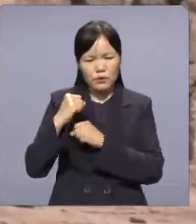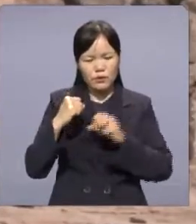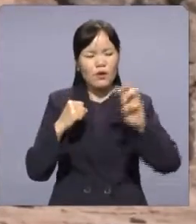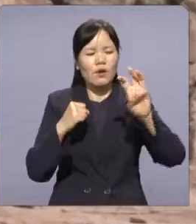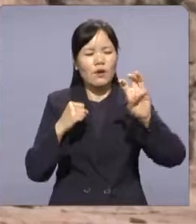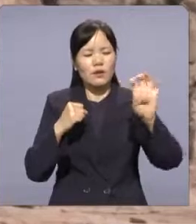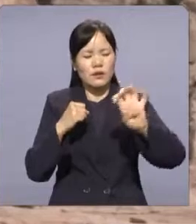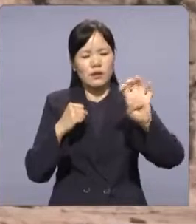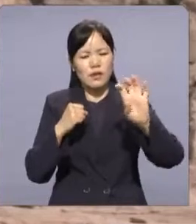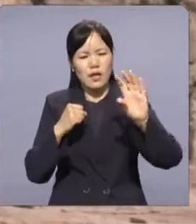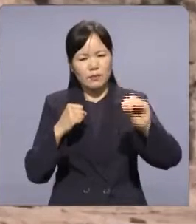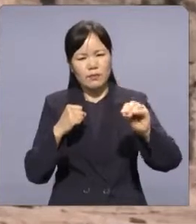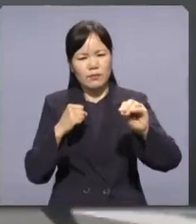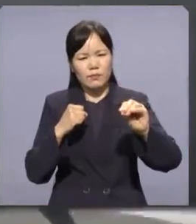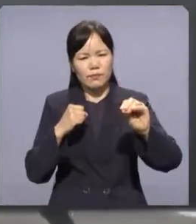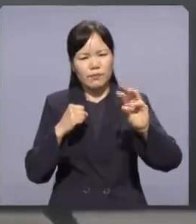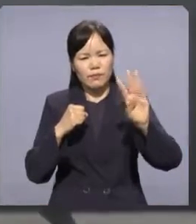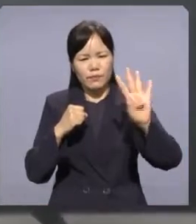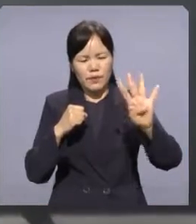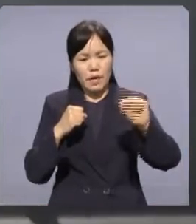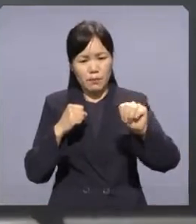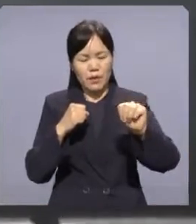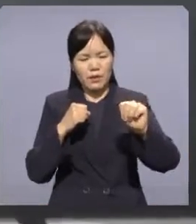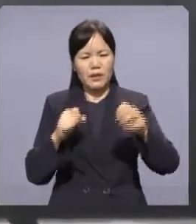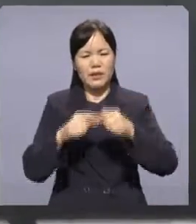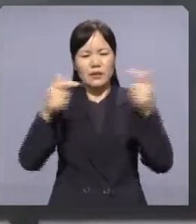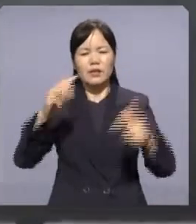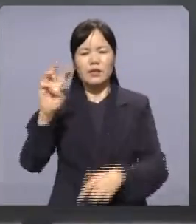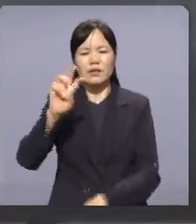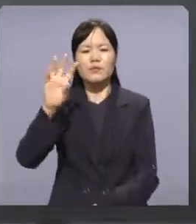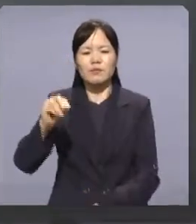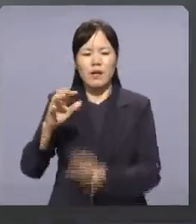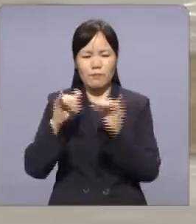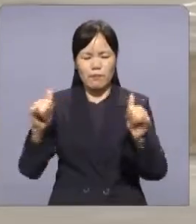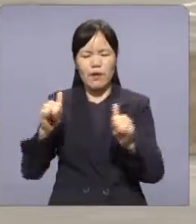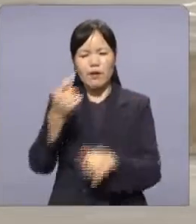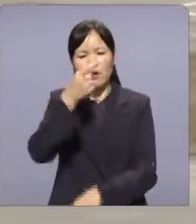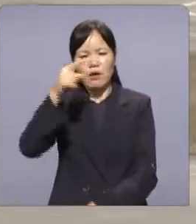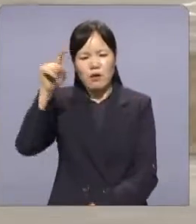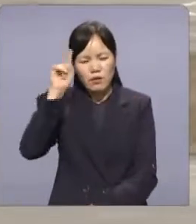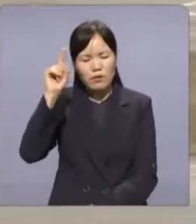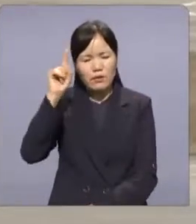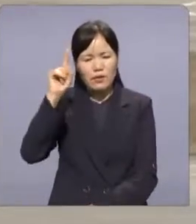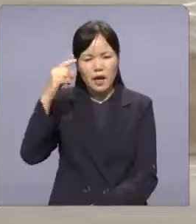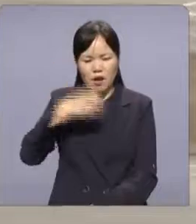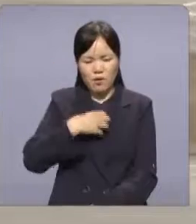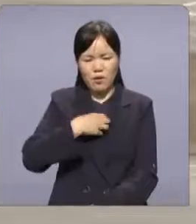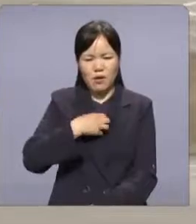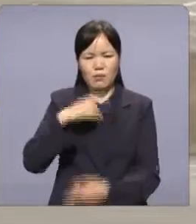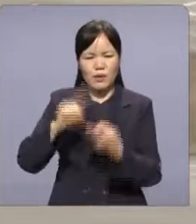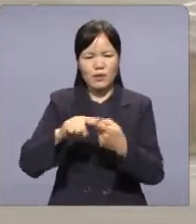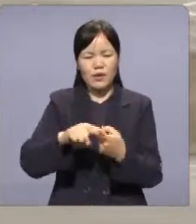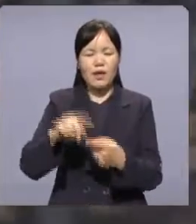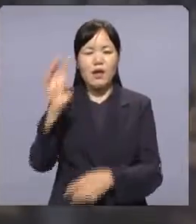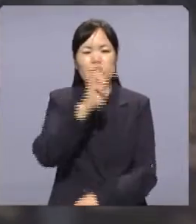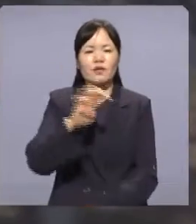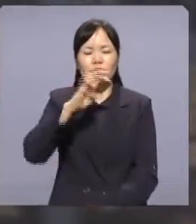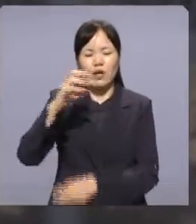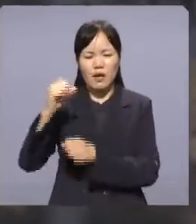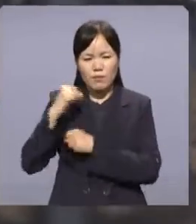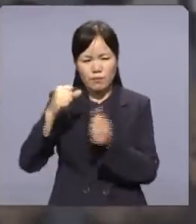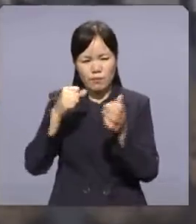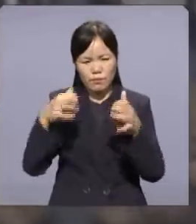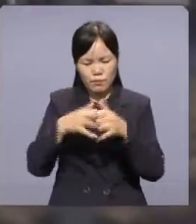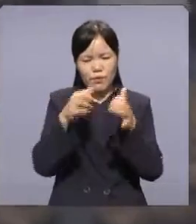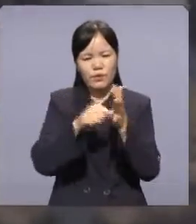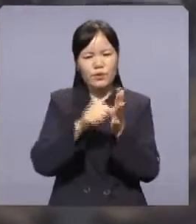30만 명으로 늘린다는 계획. 이에 따르면 미국은 러시아의 위협에 맞서 유럽에 무기 배치를 늘리고 폴란드에